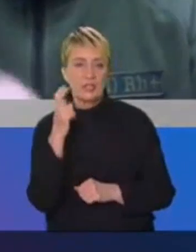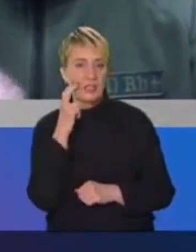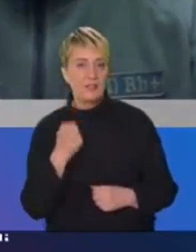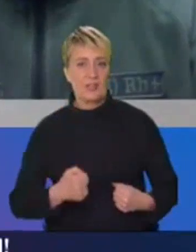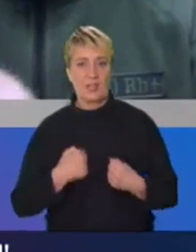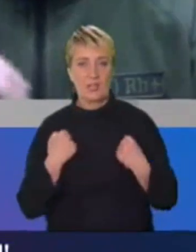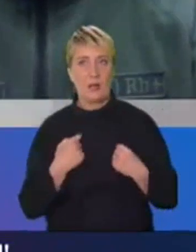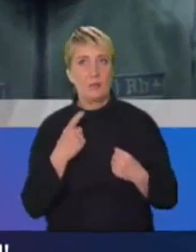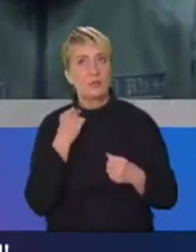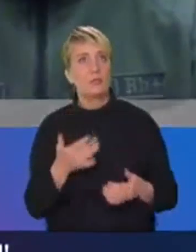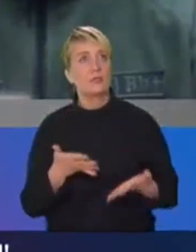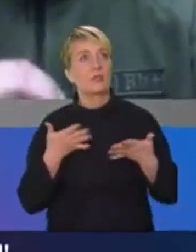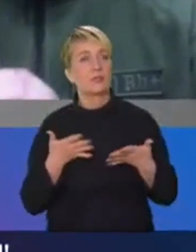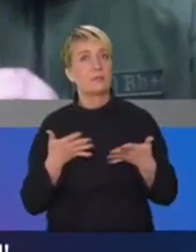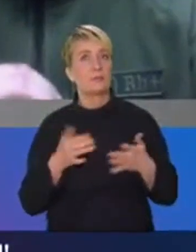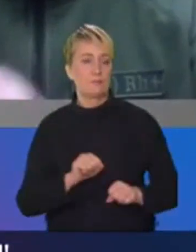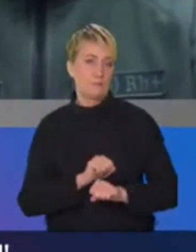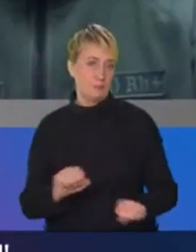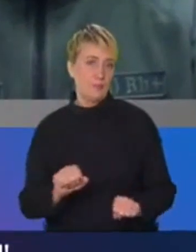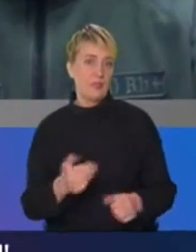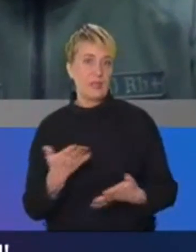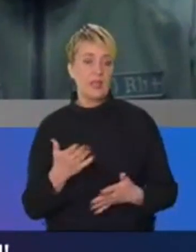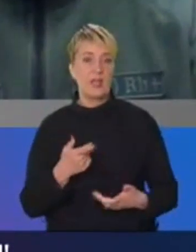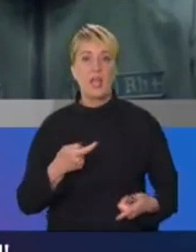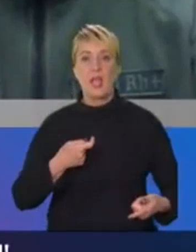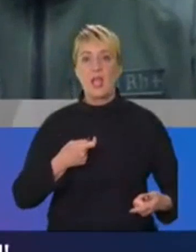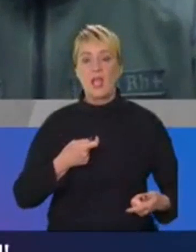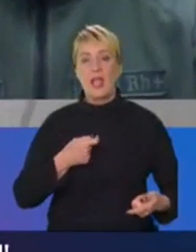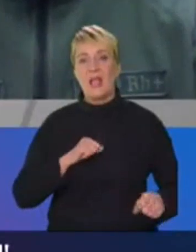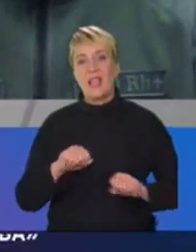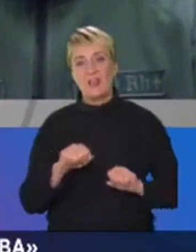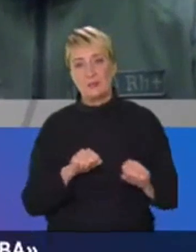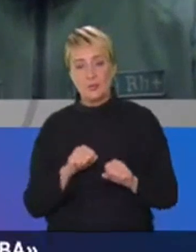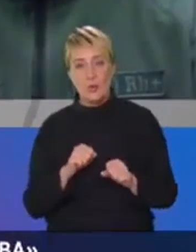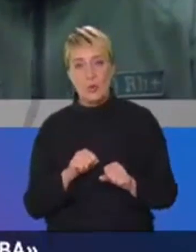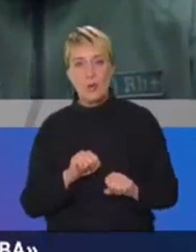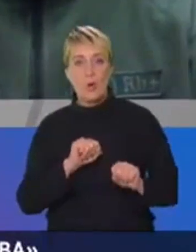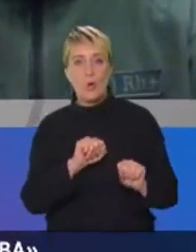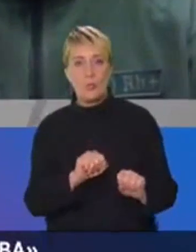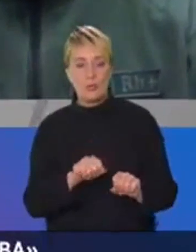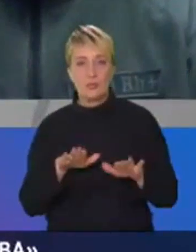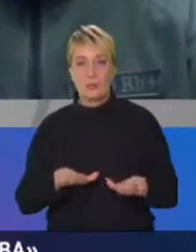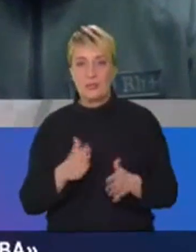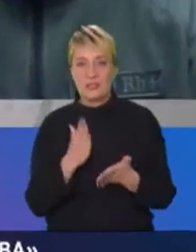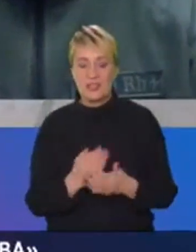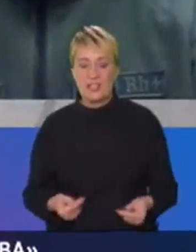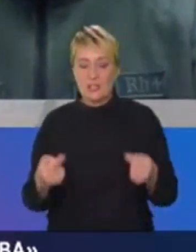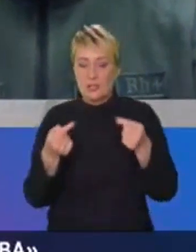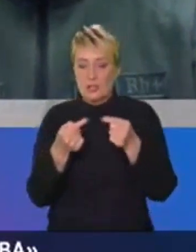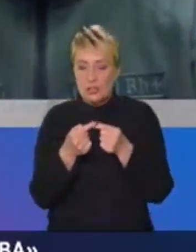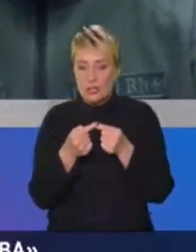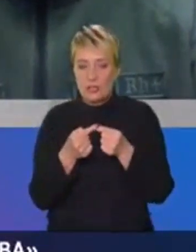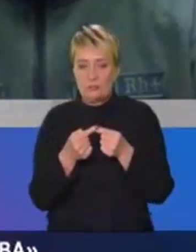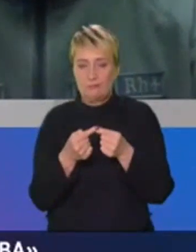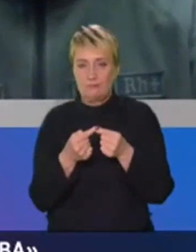намагається уявити себе генералісімусом чи керівником оборони міста. Є чітко розрахована кількість людей, є чітко